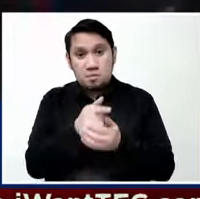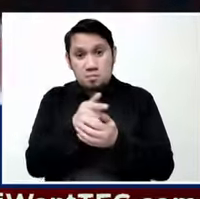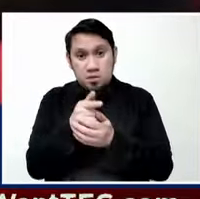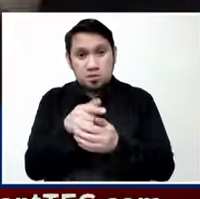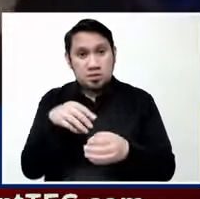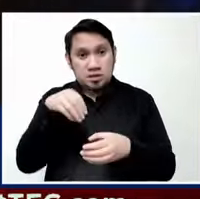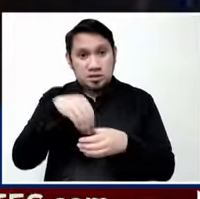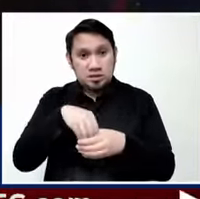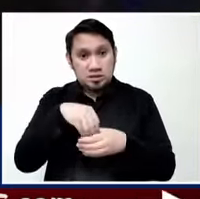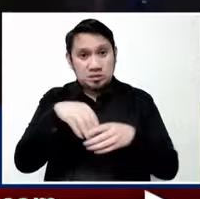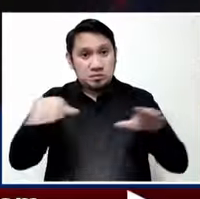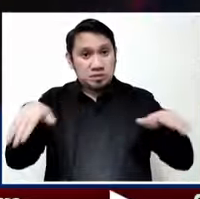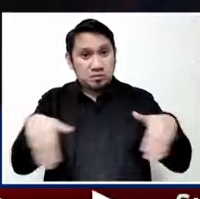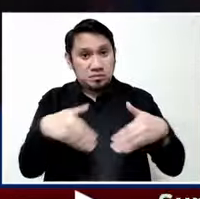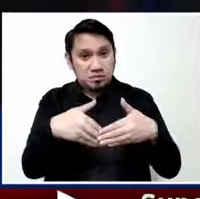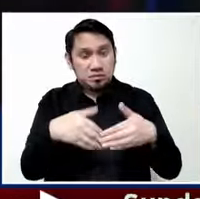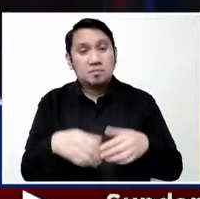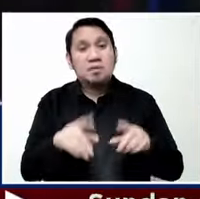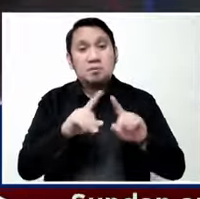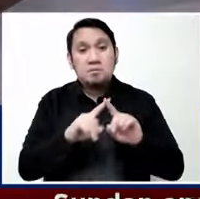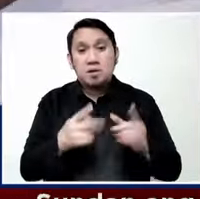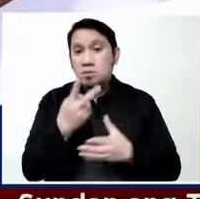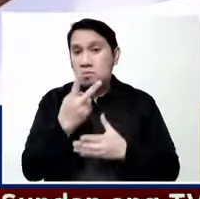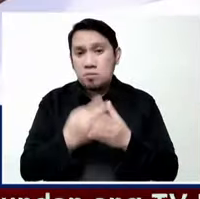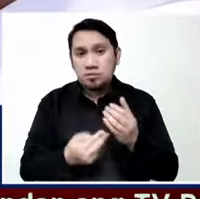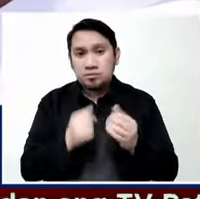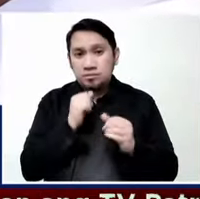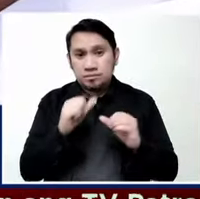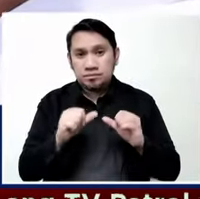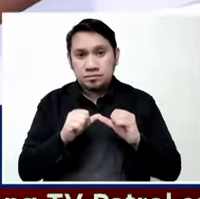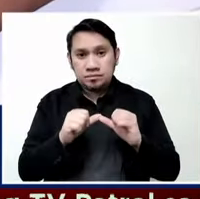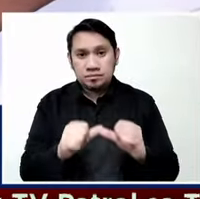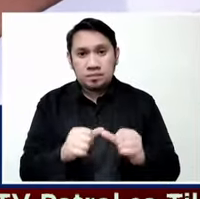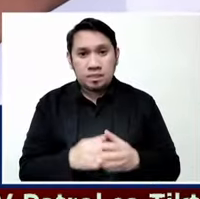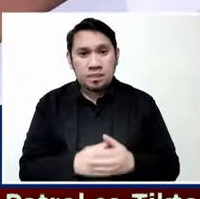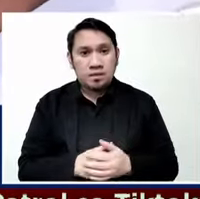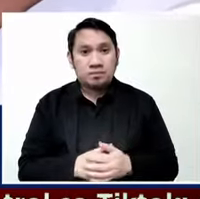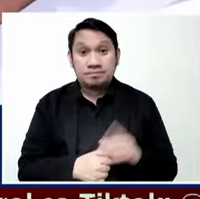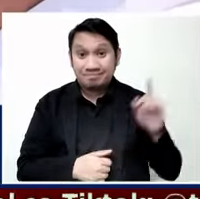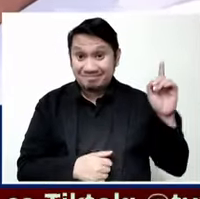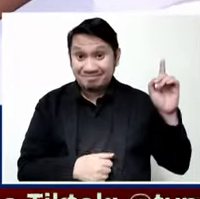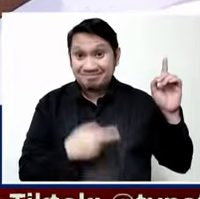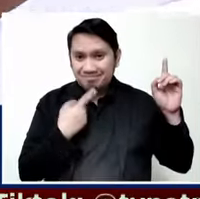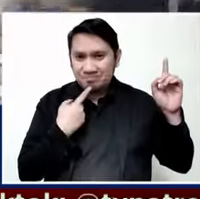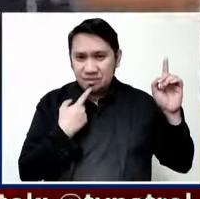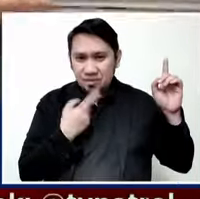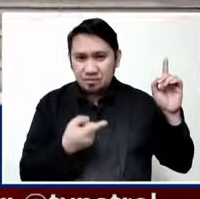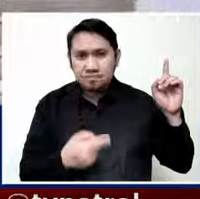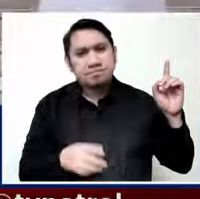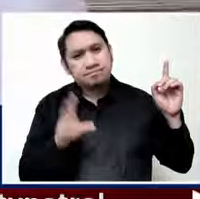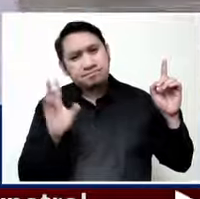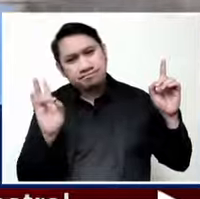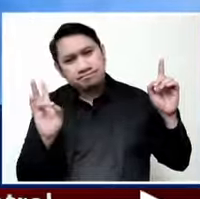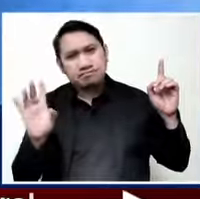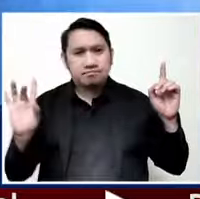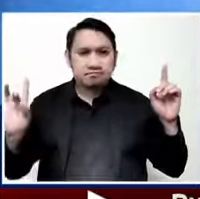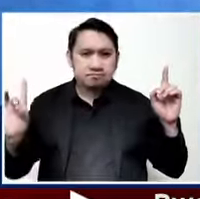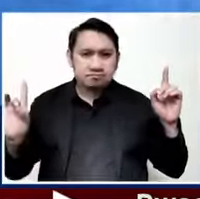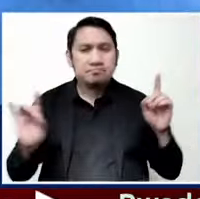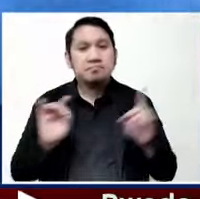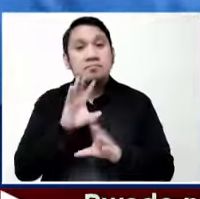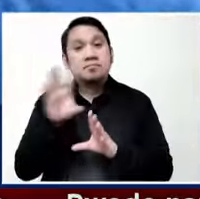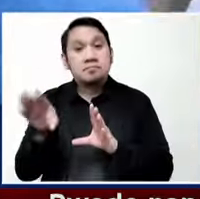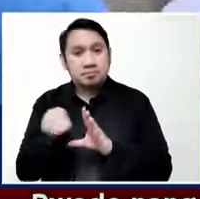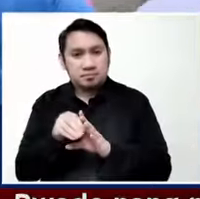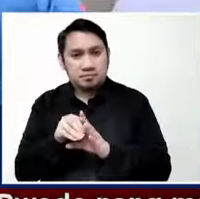kasalang bayan. Pero parehong hindi natuloy. Dati na rin sinabi ni Remulia na 7 hanggang 8 sospek ang nagdawit kay Teves